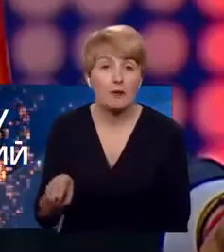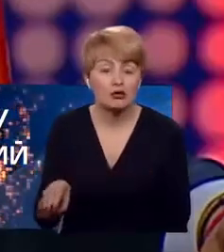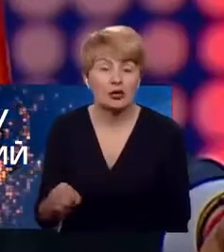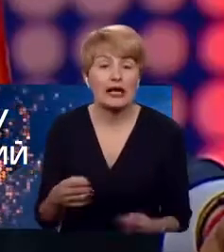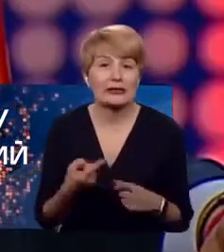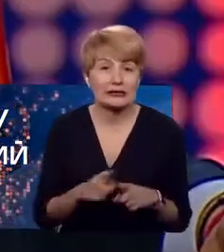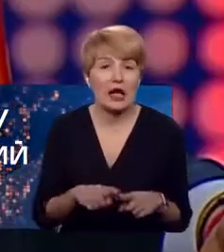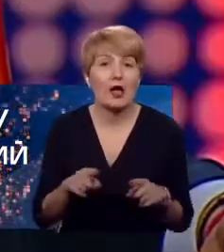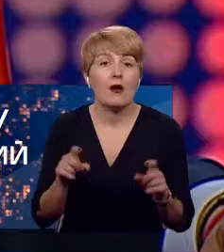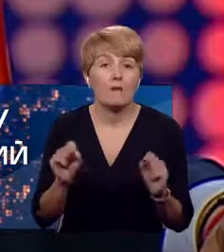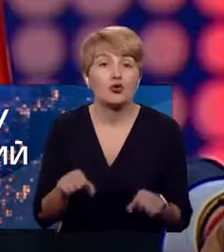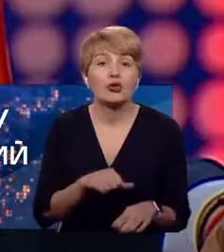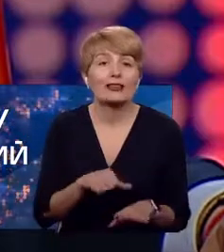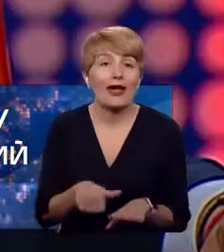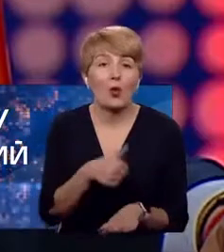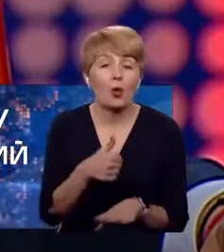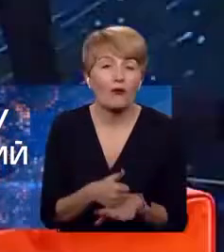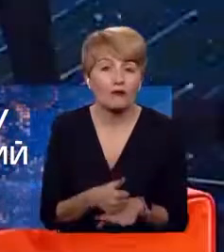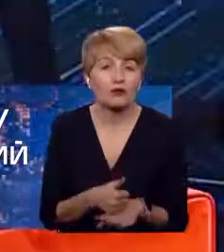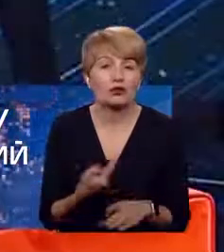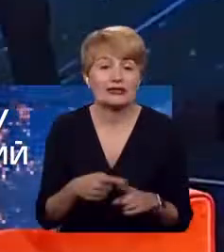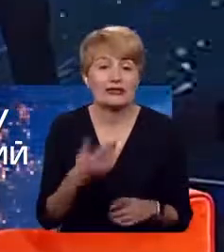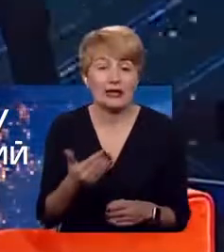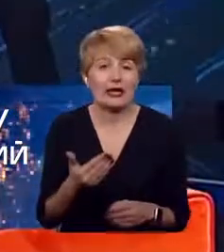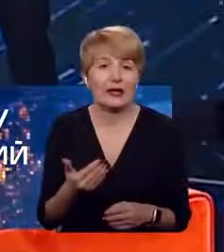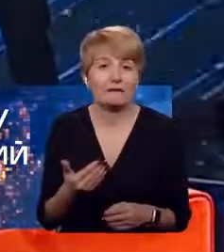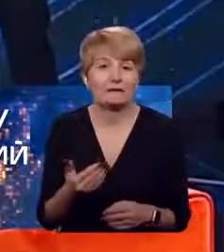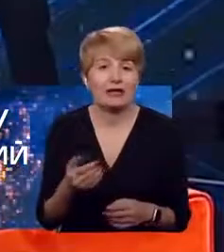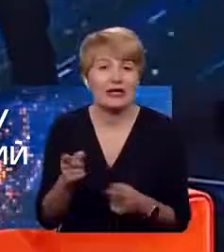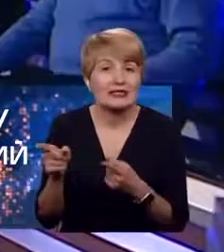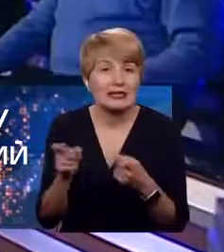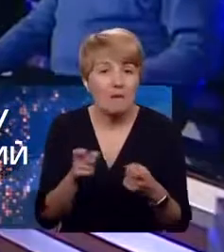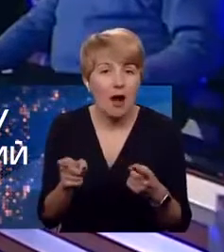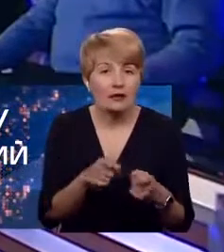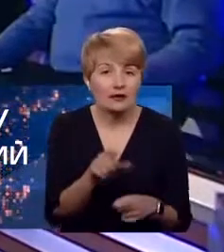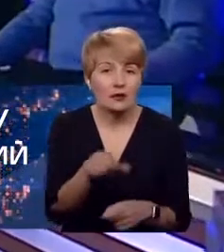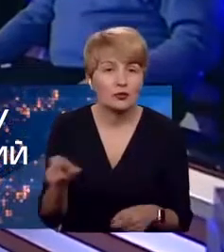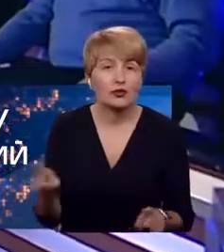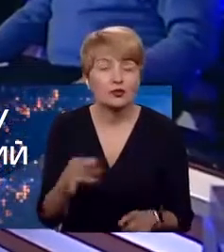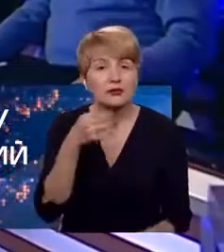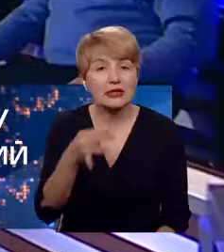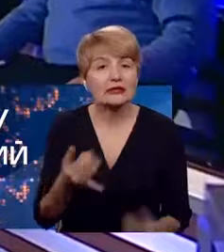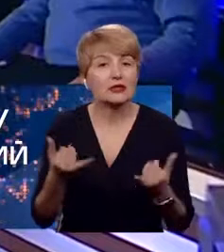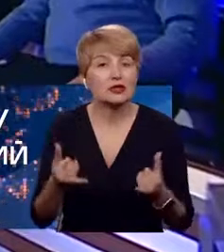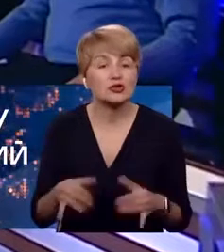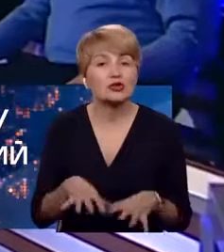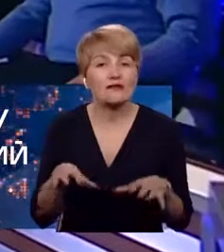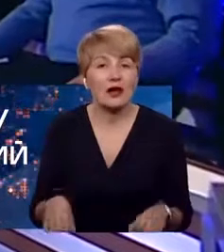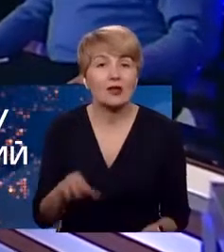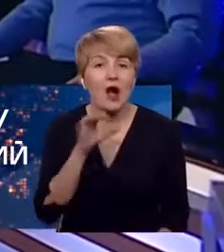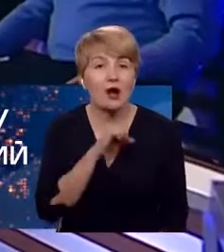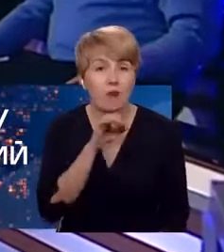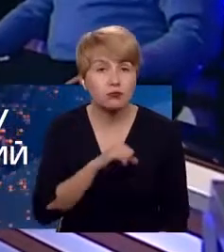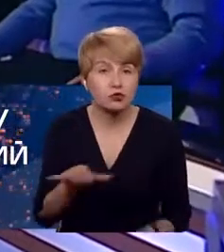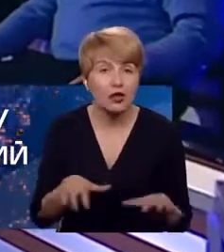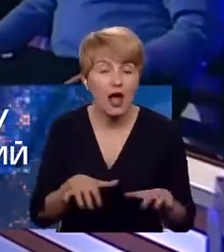це, може, найголовніші їх такі заманки для того, щоб сказати, нинішня влада грабує, а я